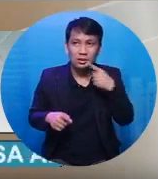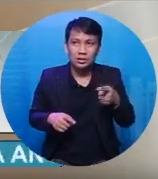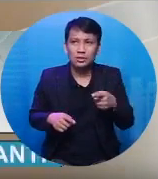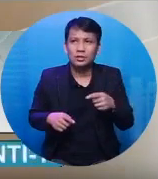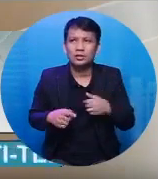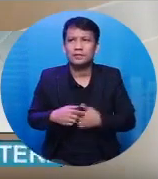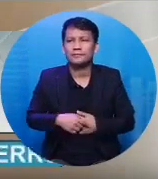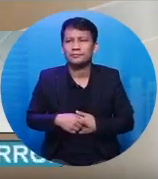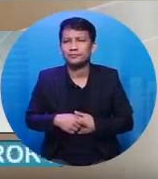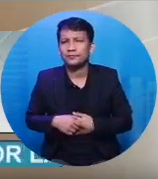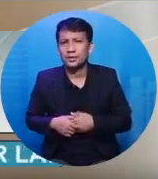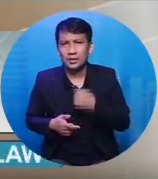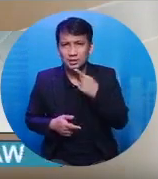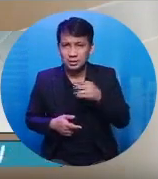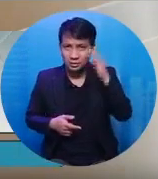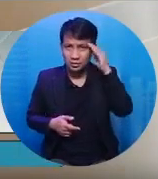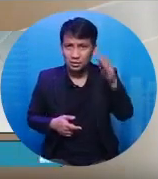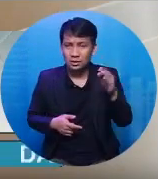Alhambra.